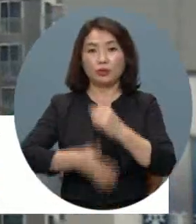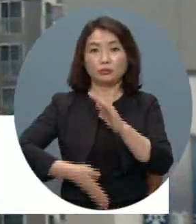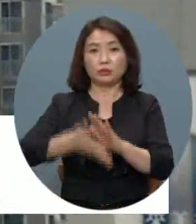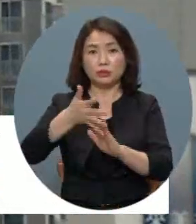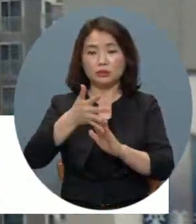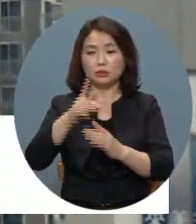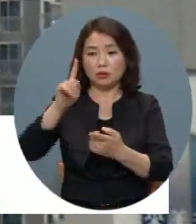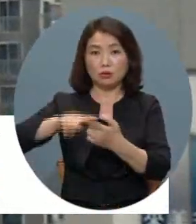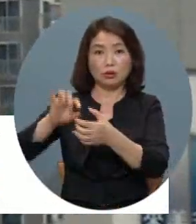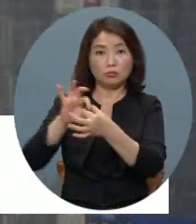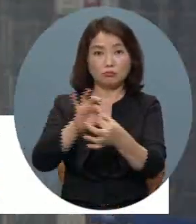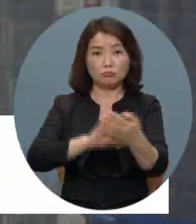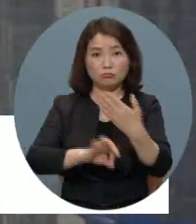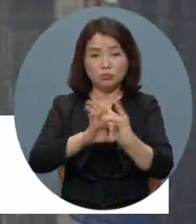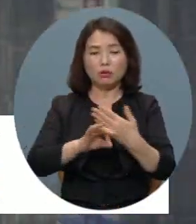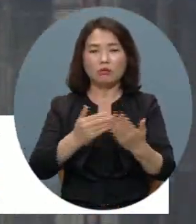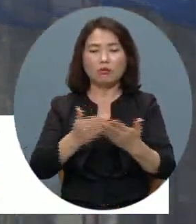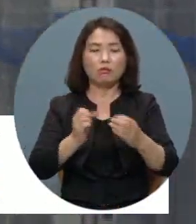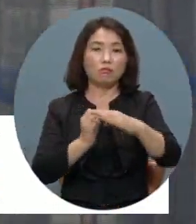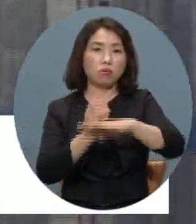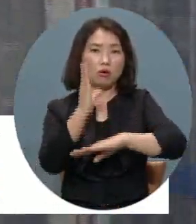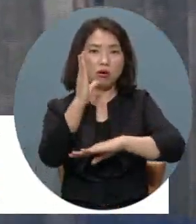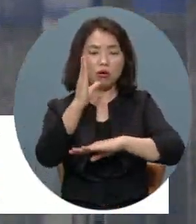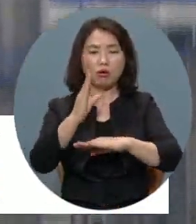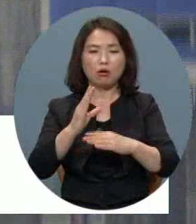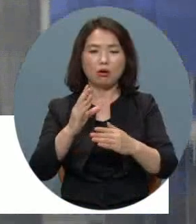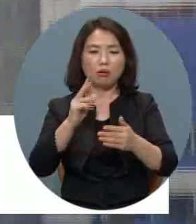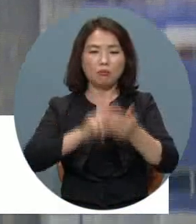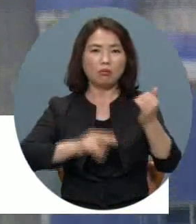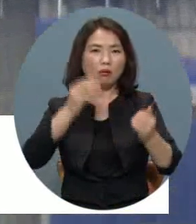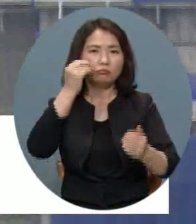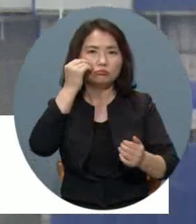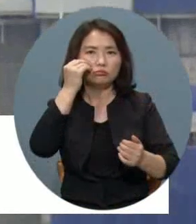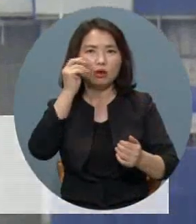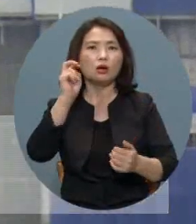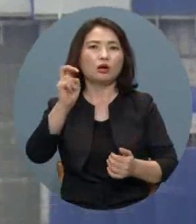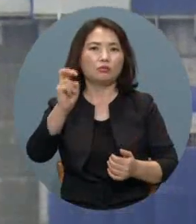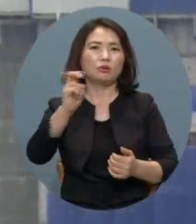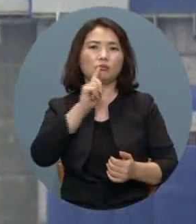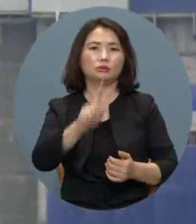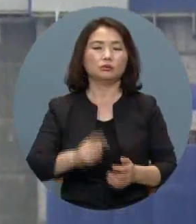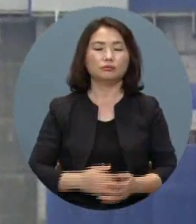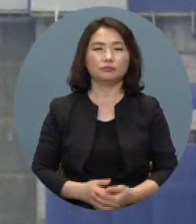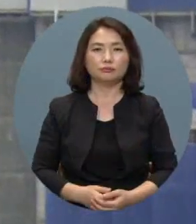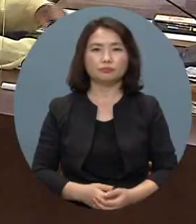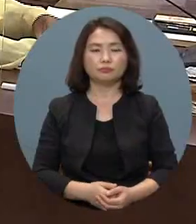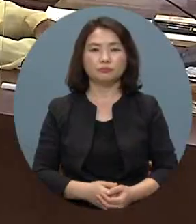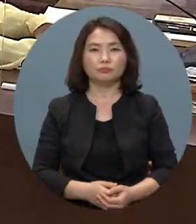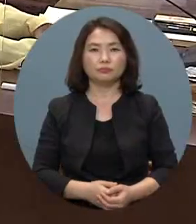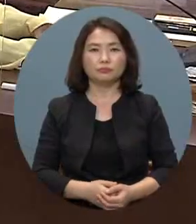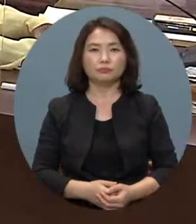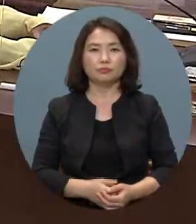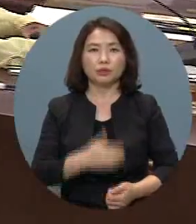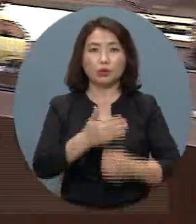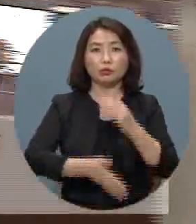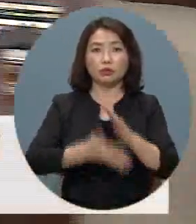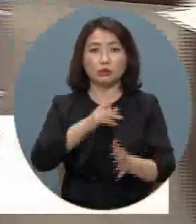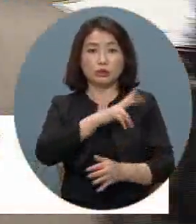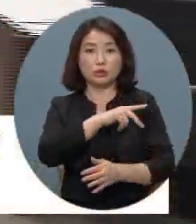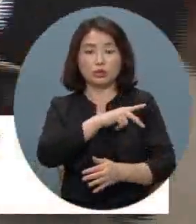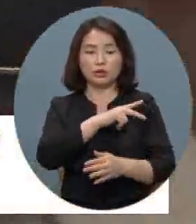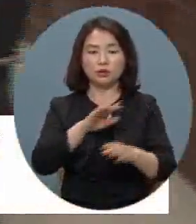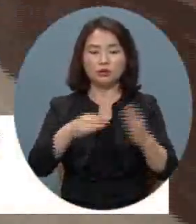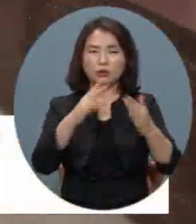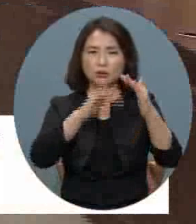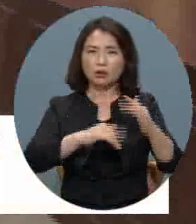대구시는 이대로라면 공급 물량 과다로 대규모 미분양 사태가 벌어질 것으로 보고 있습니다. 대구시 의회는